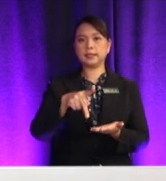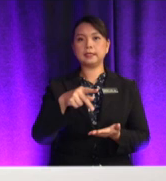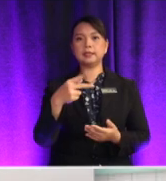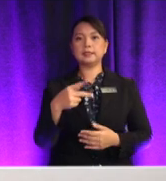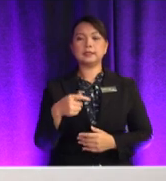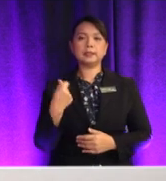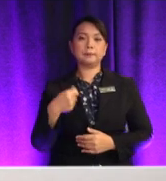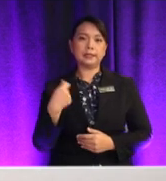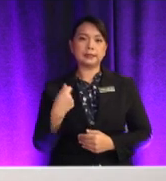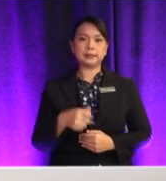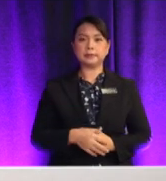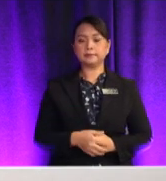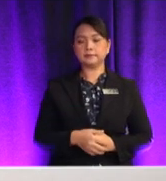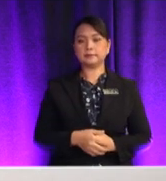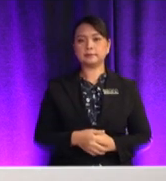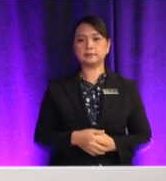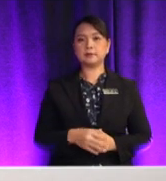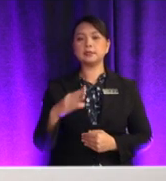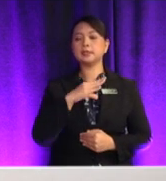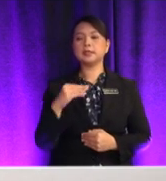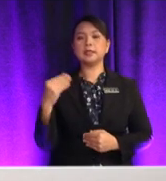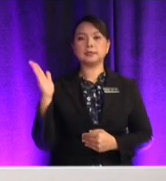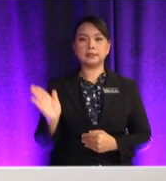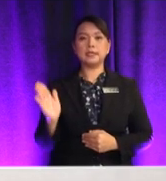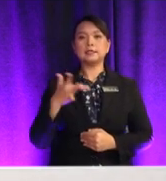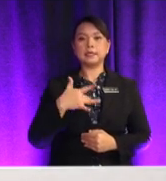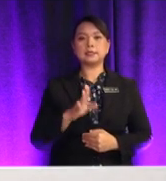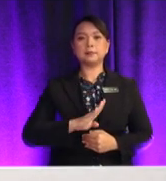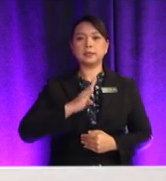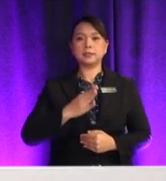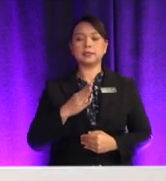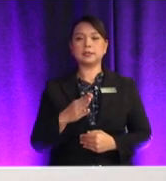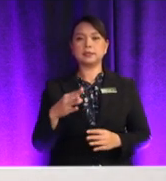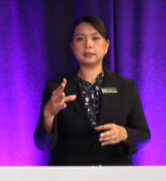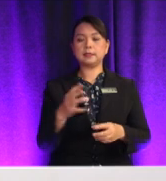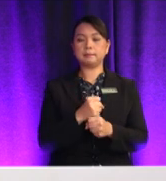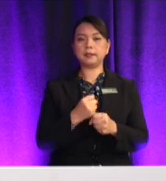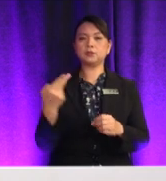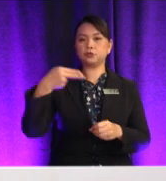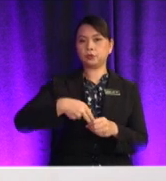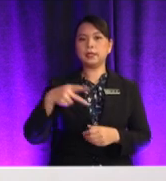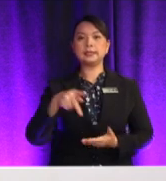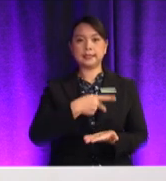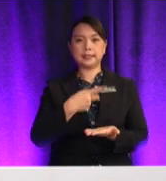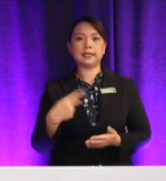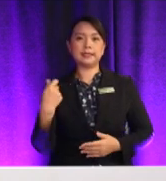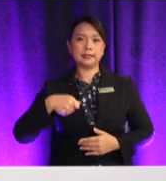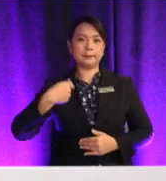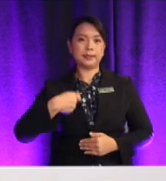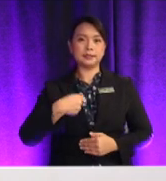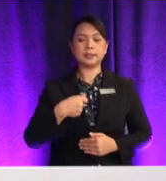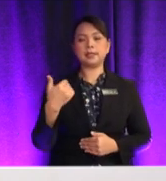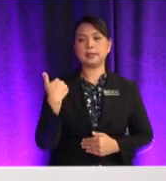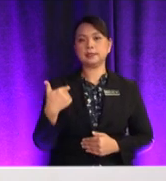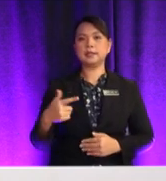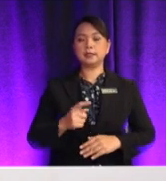Saya berasa bangga dapat membuat persembahan pada kali ini. Persembahan tarian kipas merupakan salah satu tarian tradisional